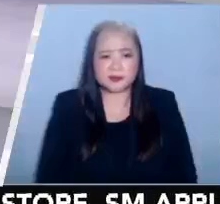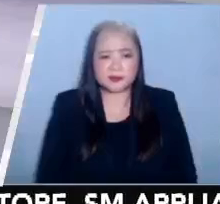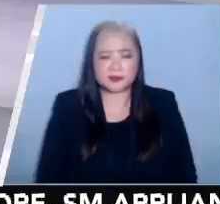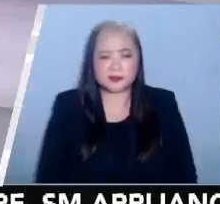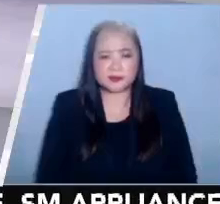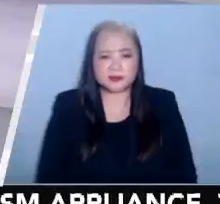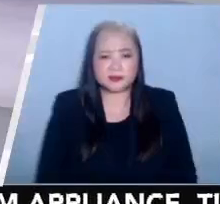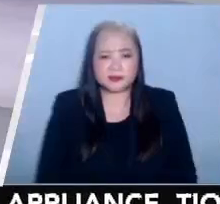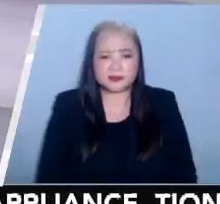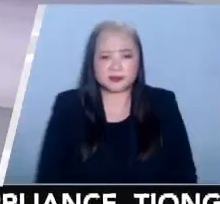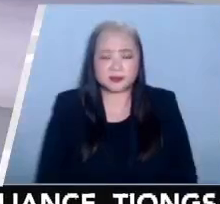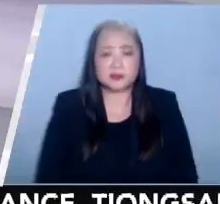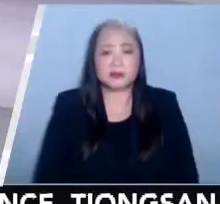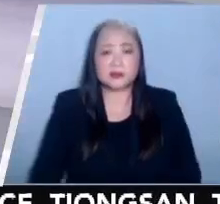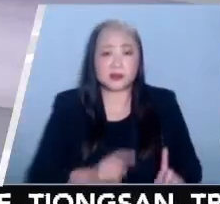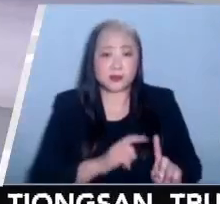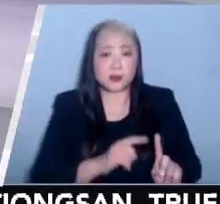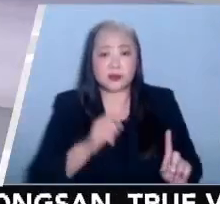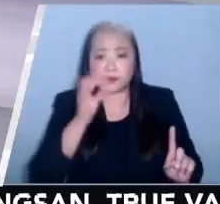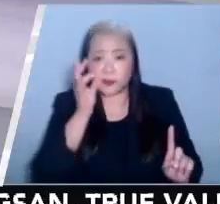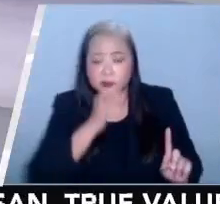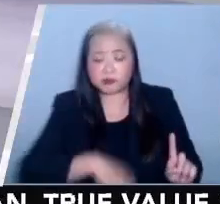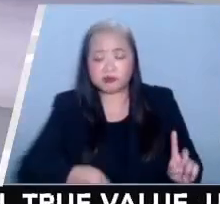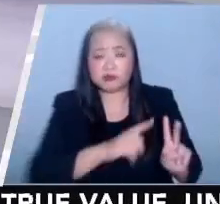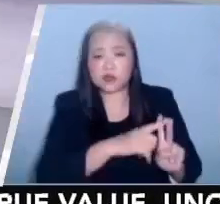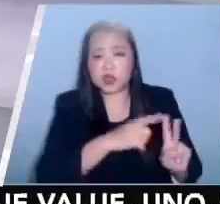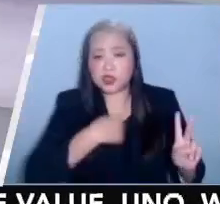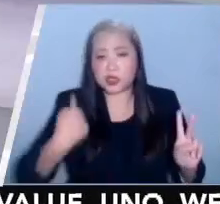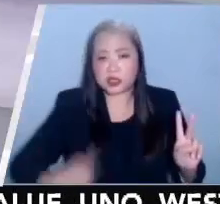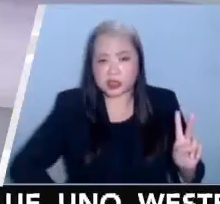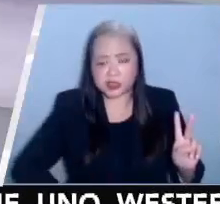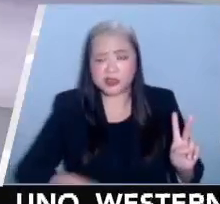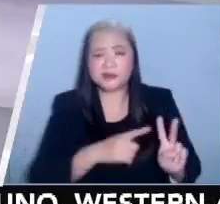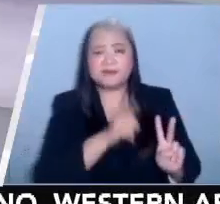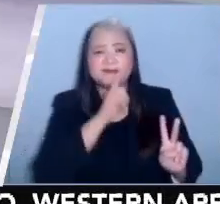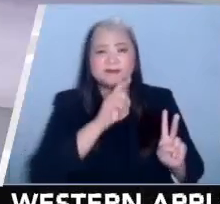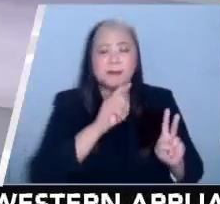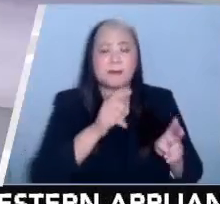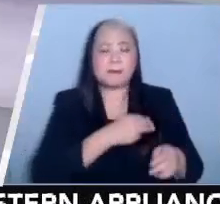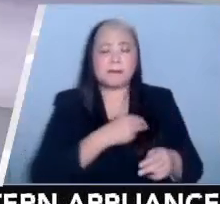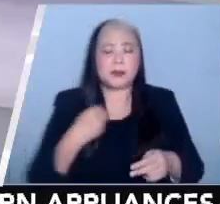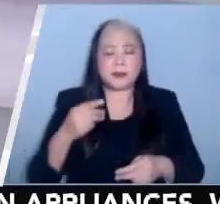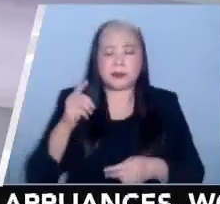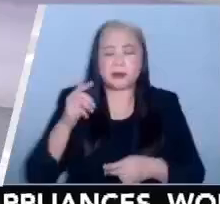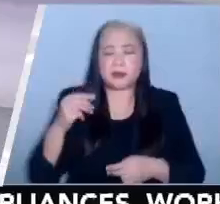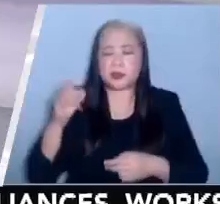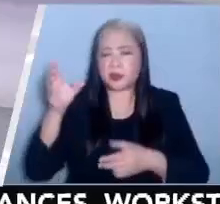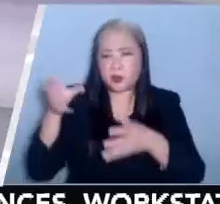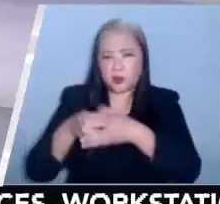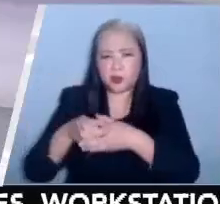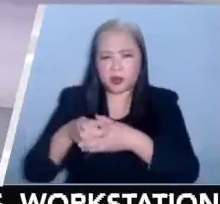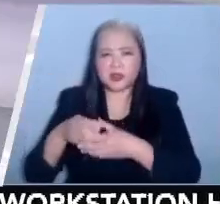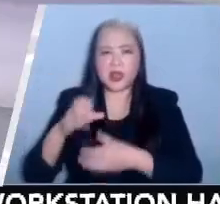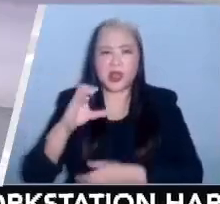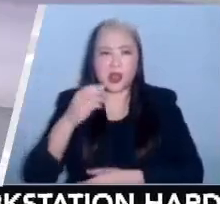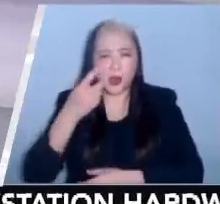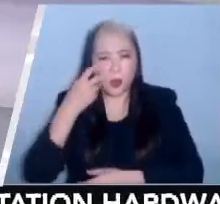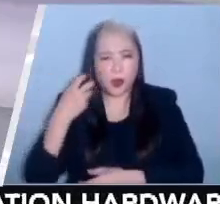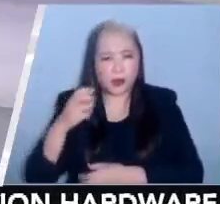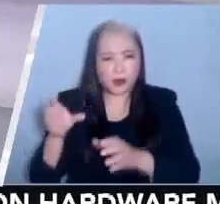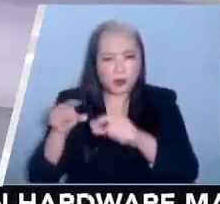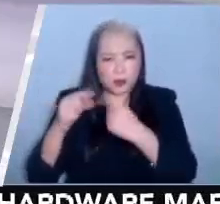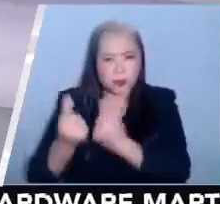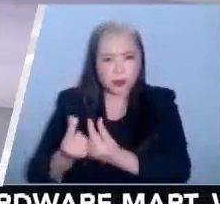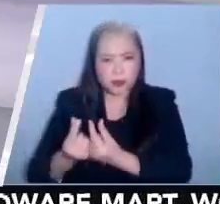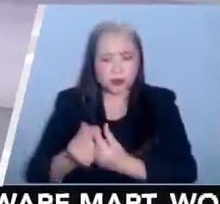Isang Pilipino at isang Chinese na hawak umano ng malalaking organized crime groups ang naaresto sa Parañaque. Sa isa pang operasyon, kabilang ang